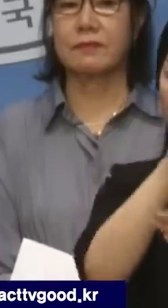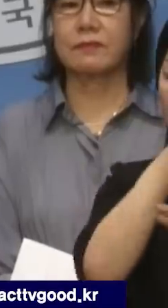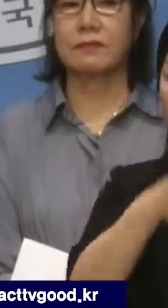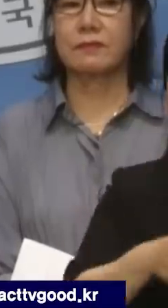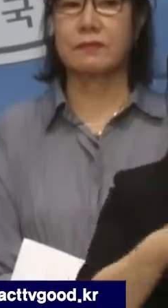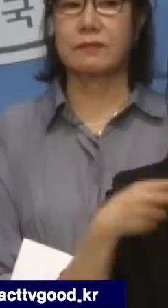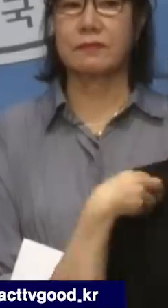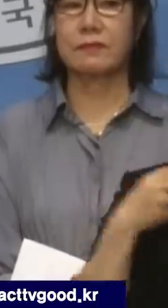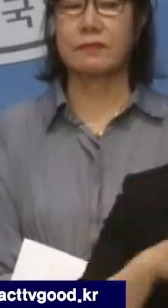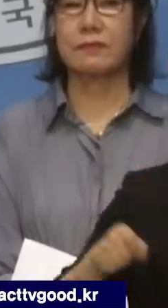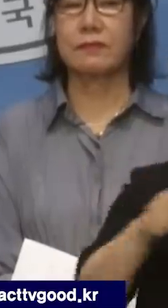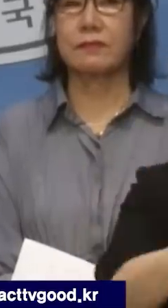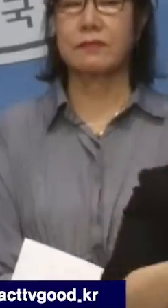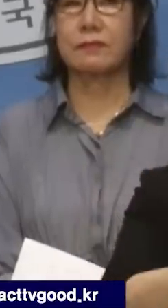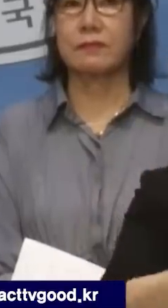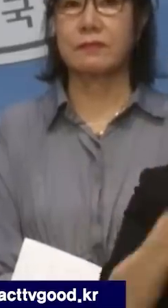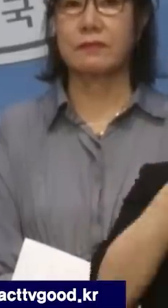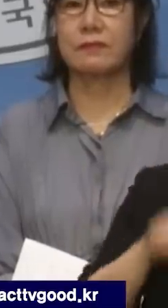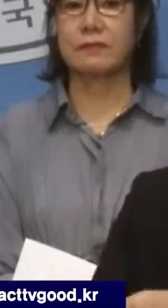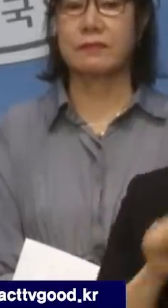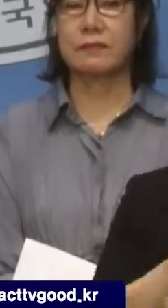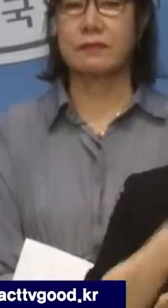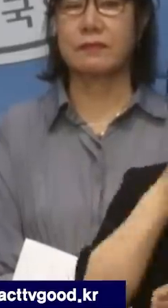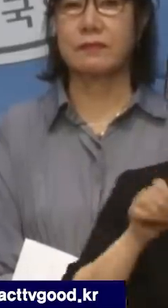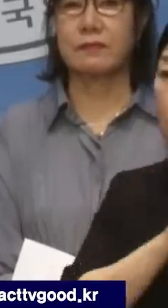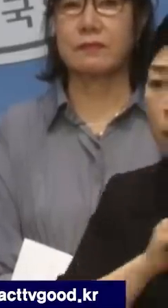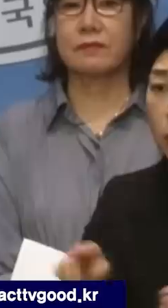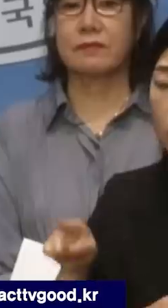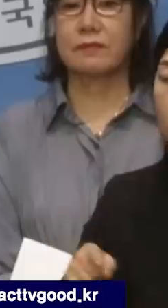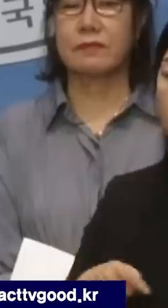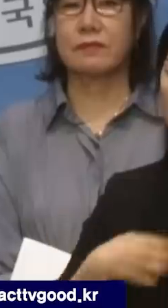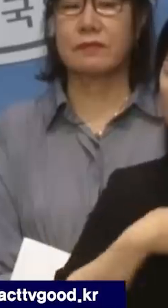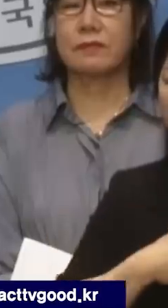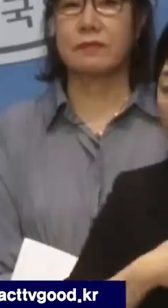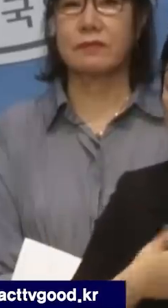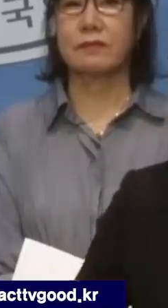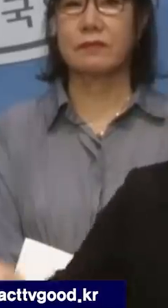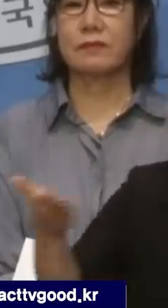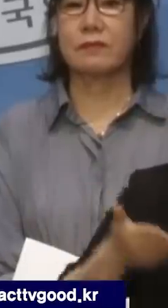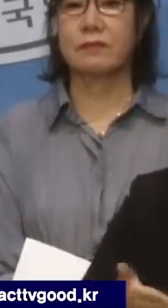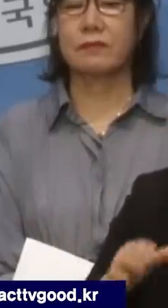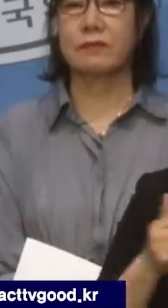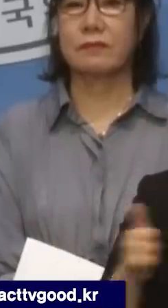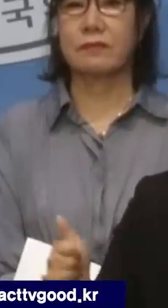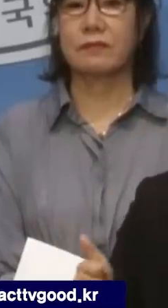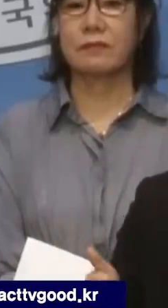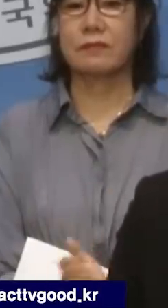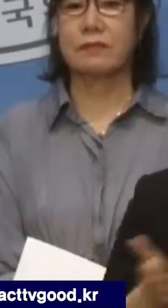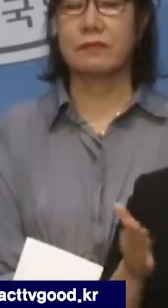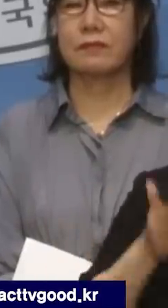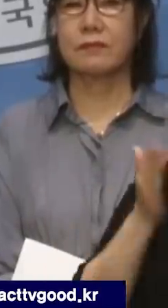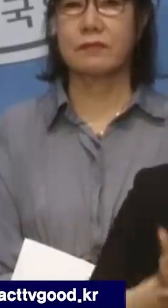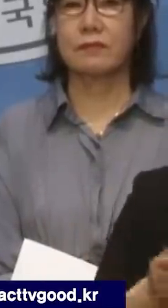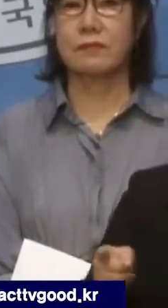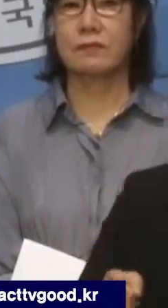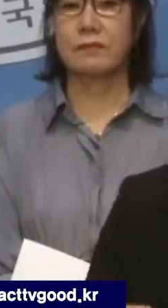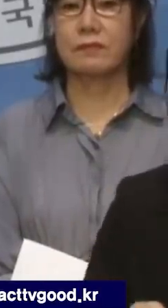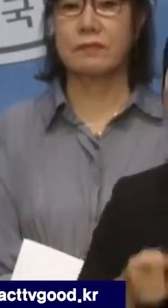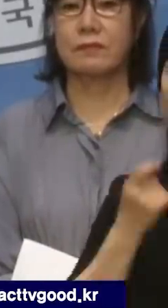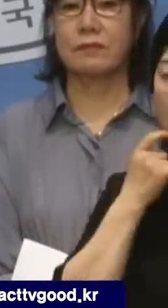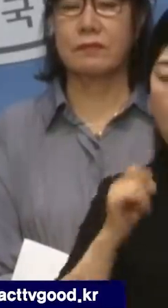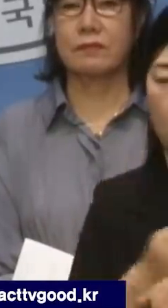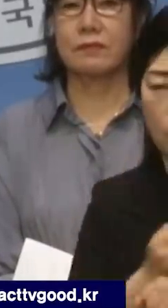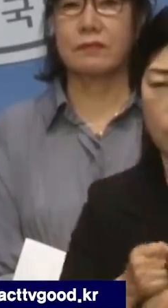정부는 오히려 핵 오염수 방류를 걱정하는 국민의 목소리를 선동에 휩쓸린